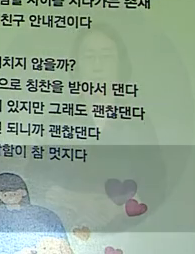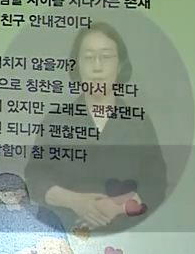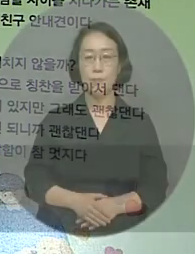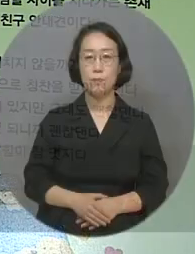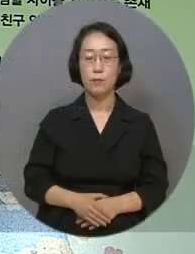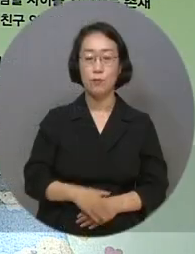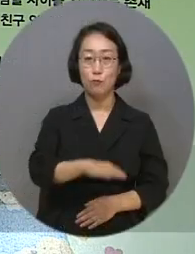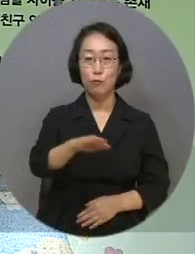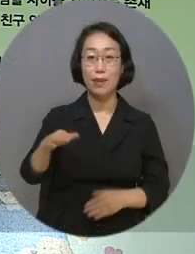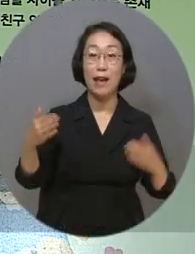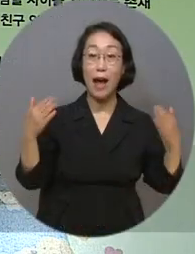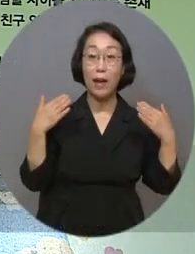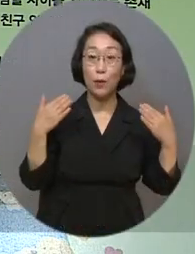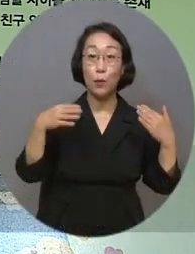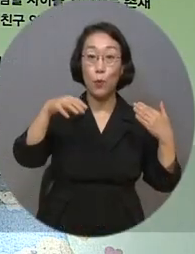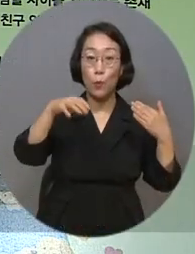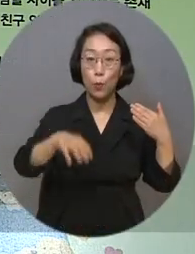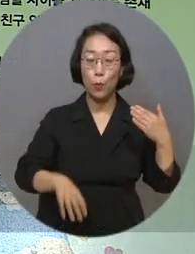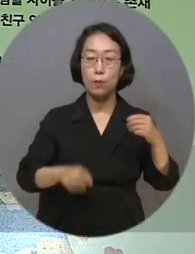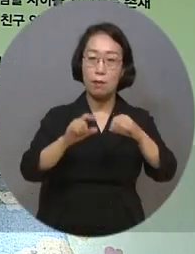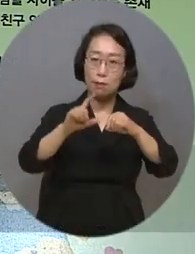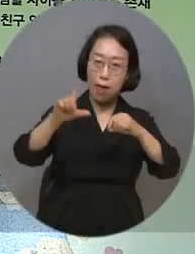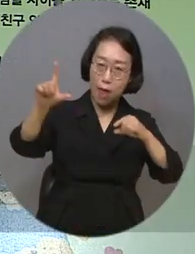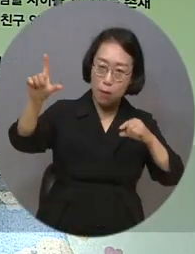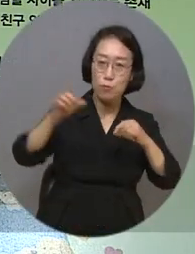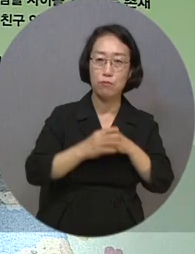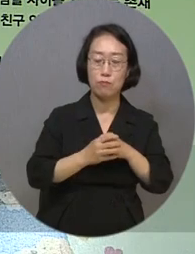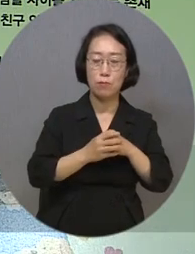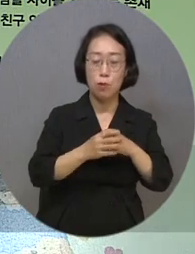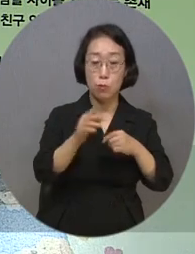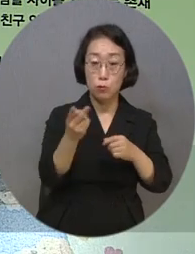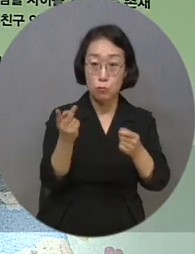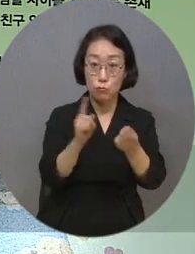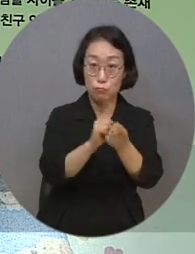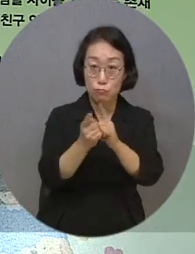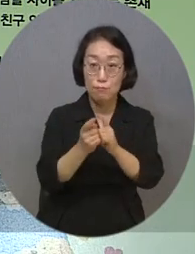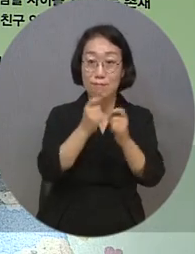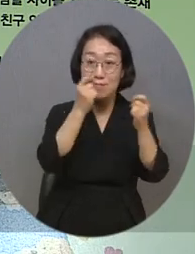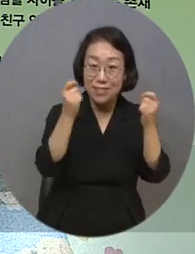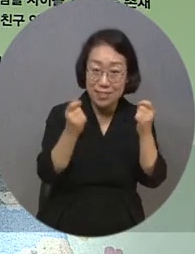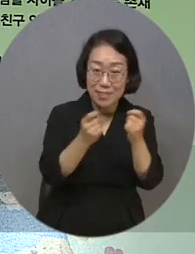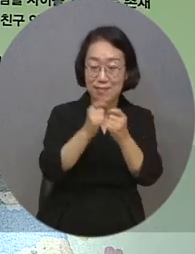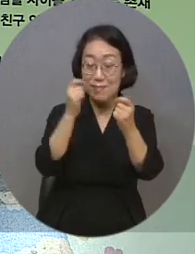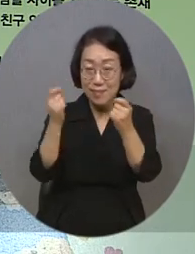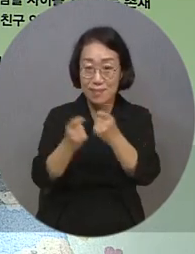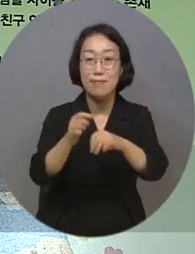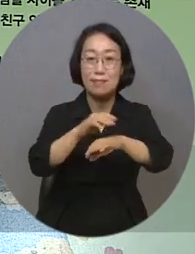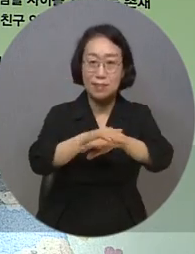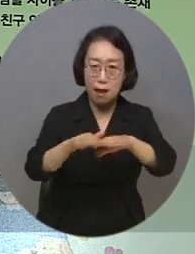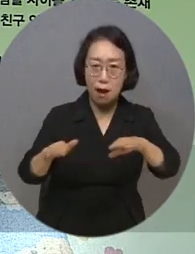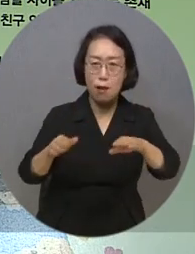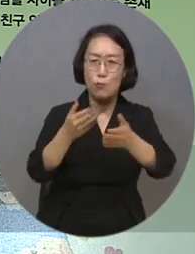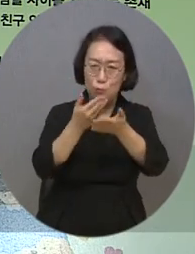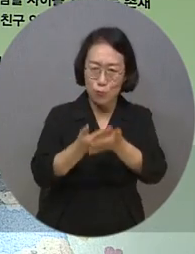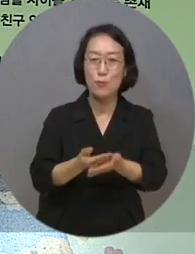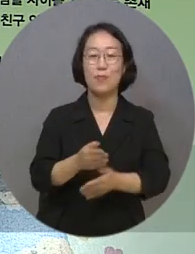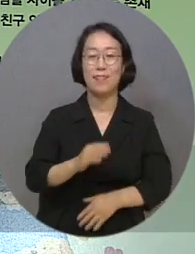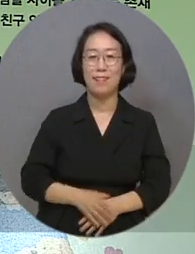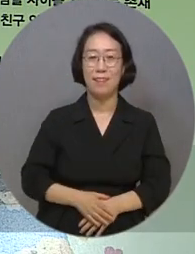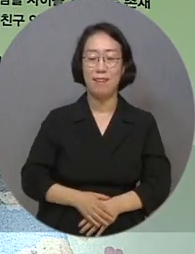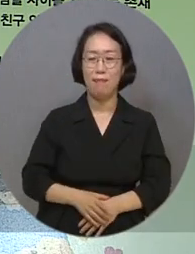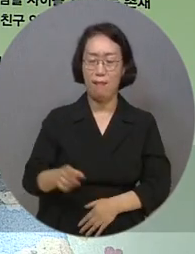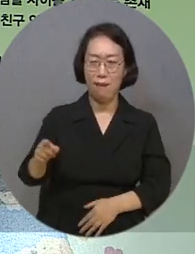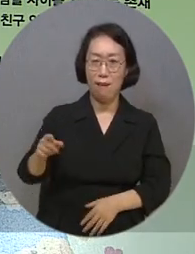저희 학교 같은 경우에는 대부분 친구로서 많이 정말 다가와요. 그게 정말 포인트 같아요. 그냥 이